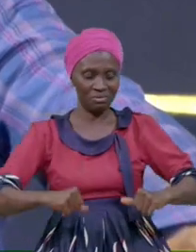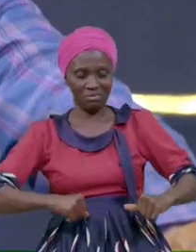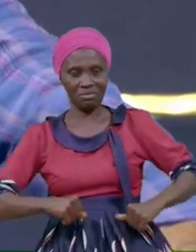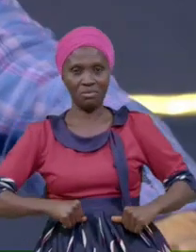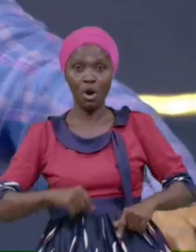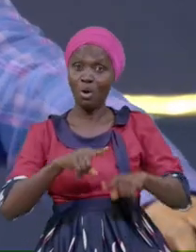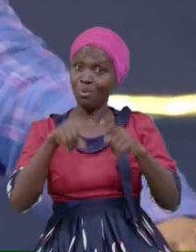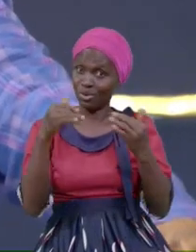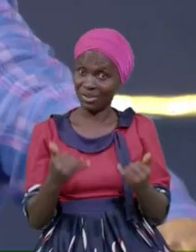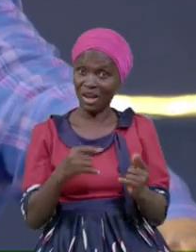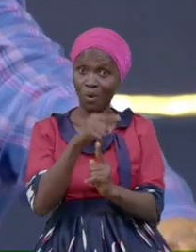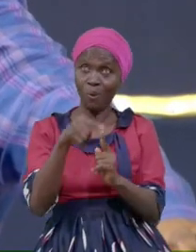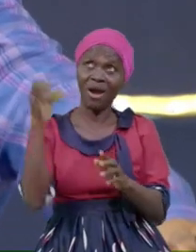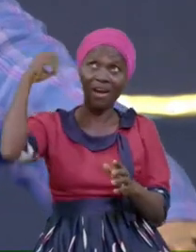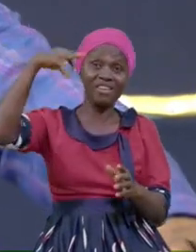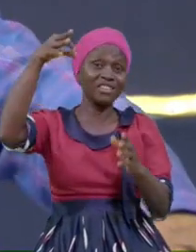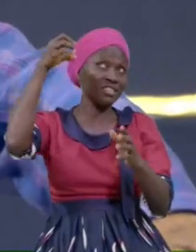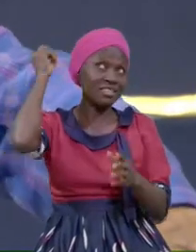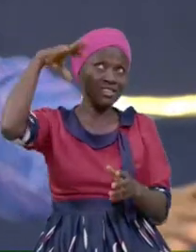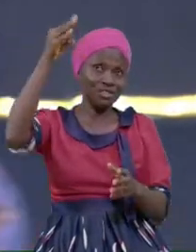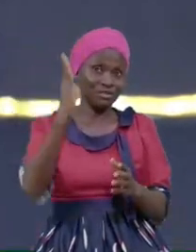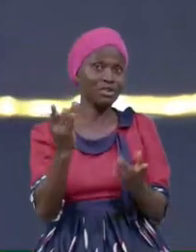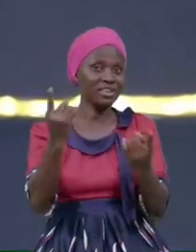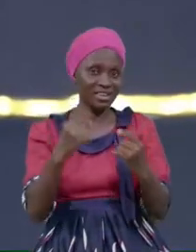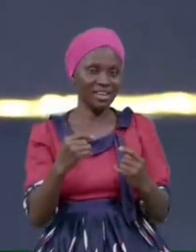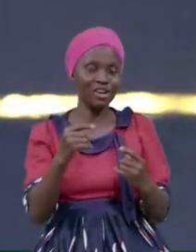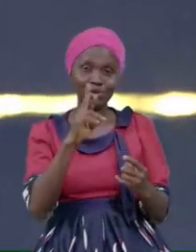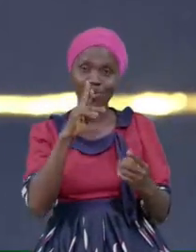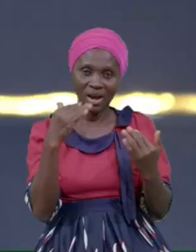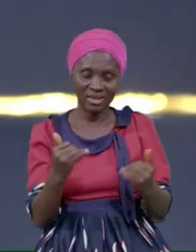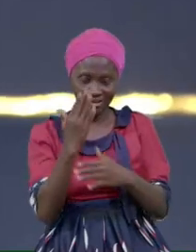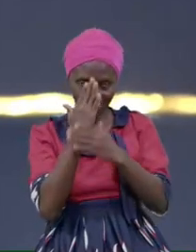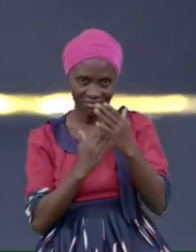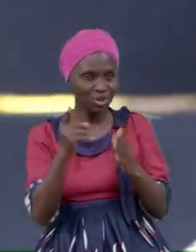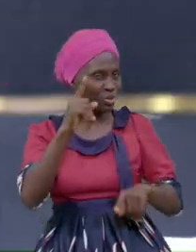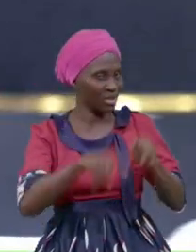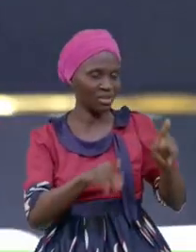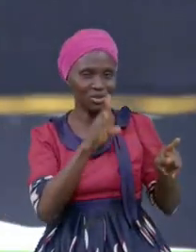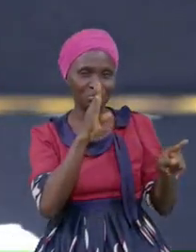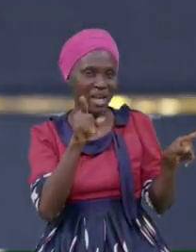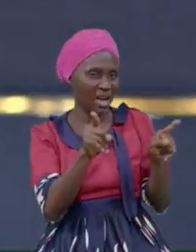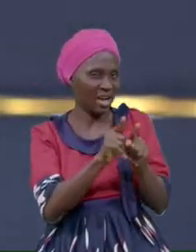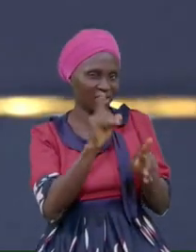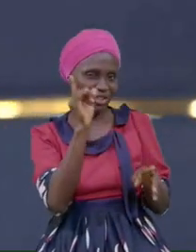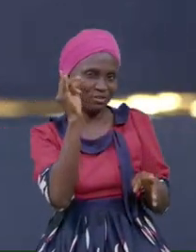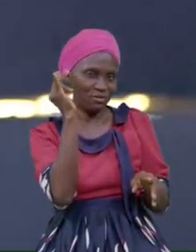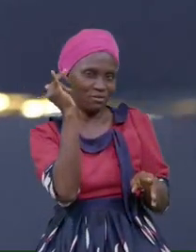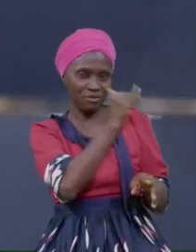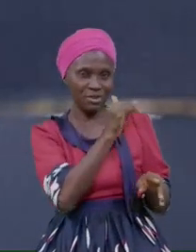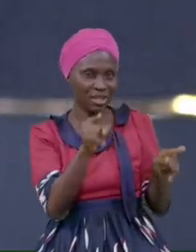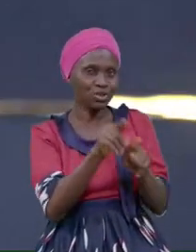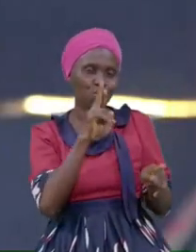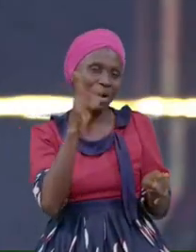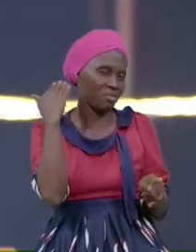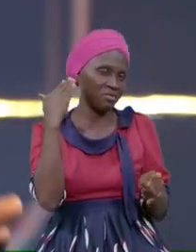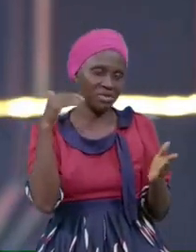tu ne peux plus être frivole comme par le passé. Tu ne peux pas être aussi insensé que tu l'étais